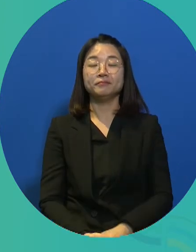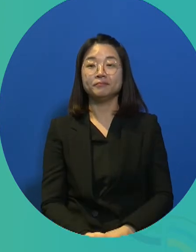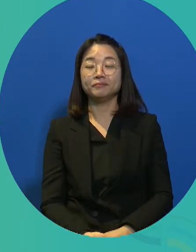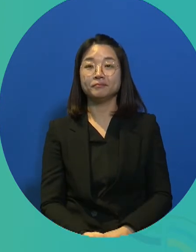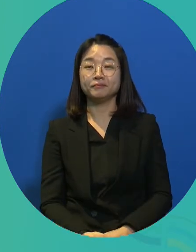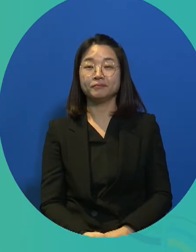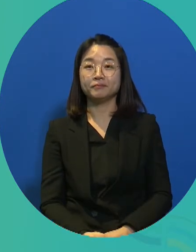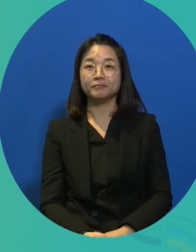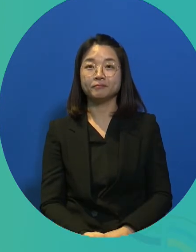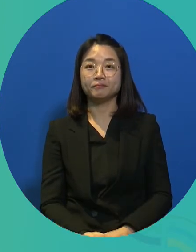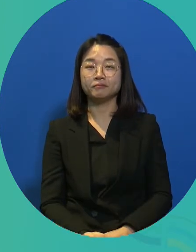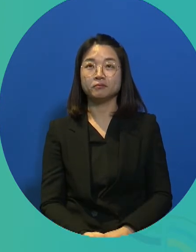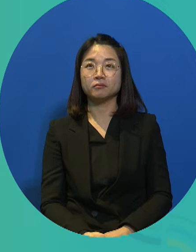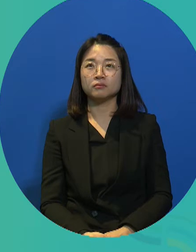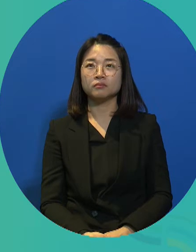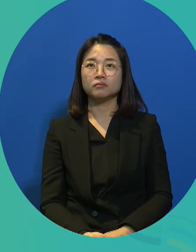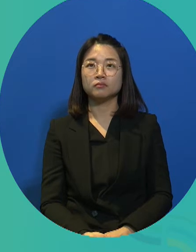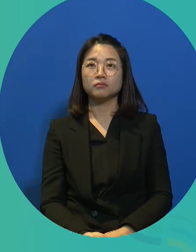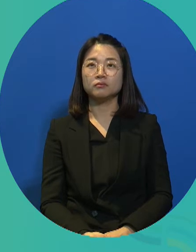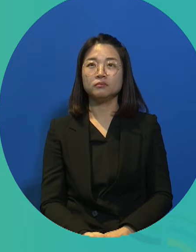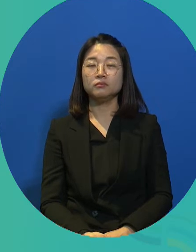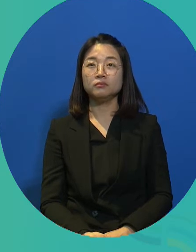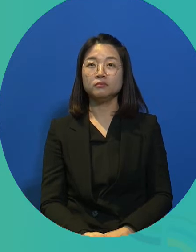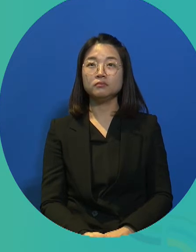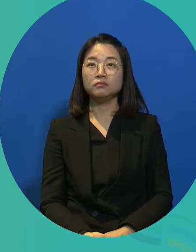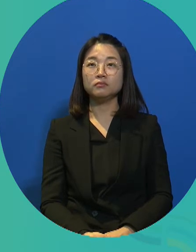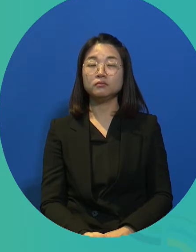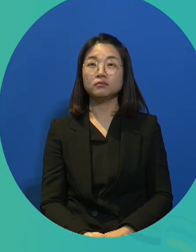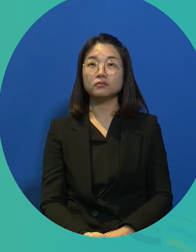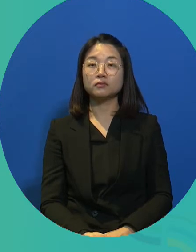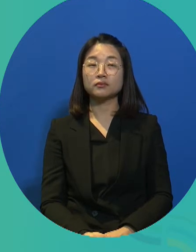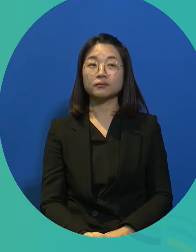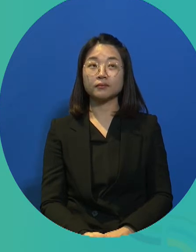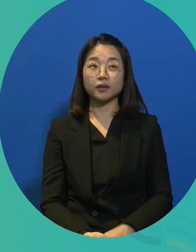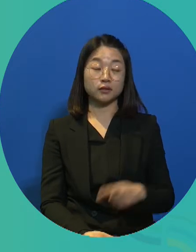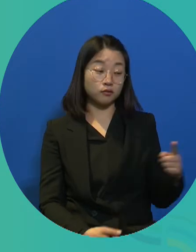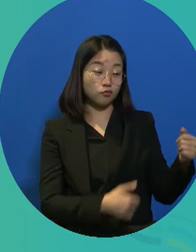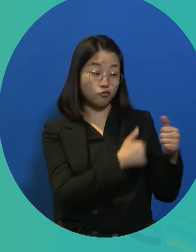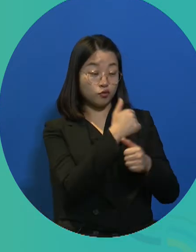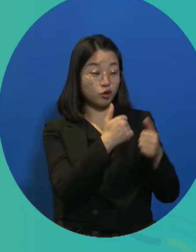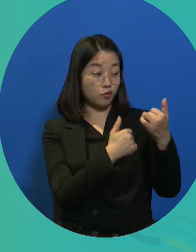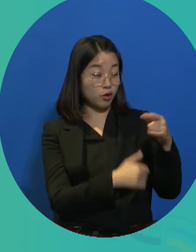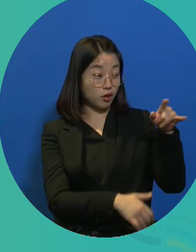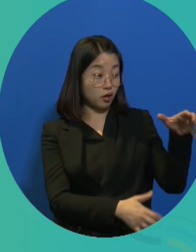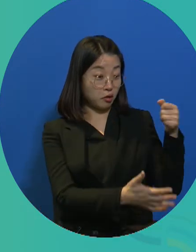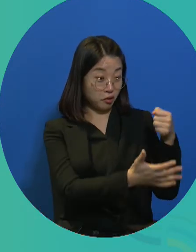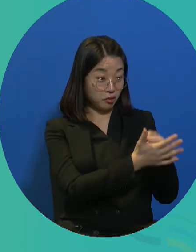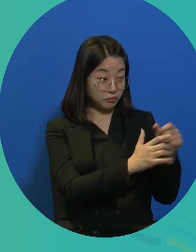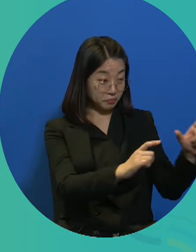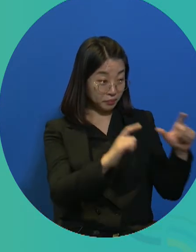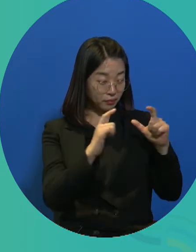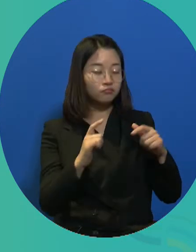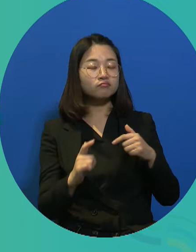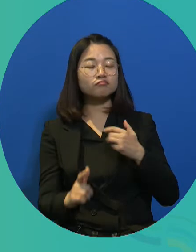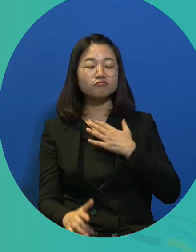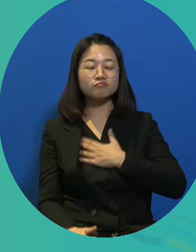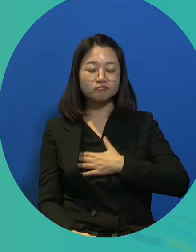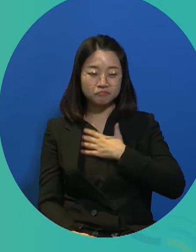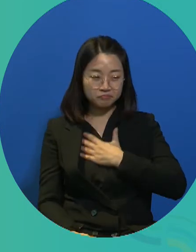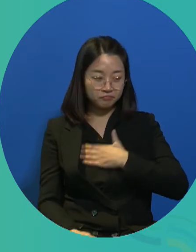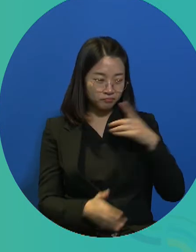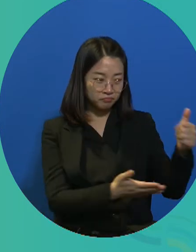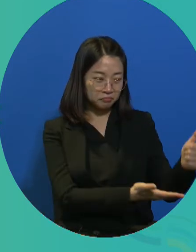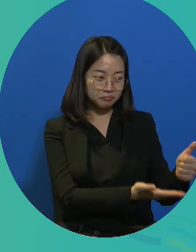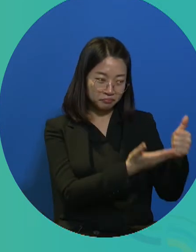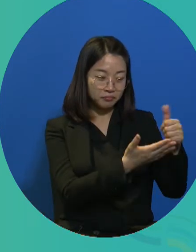이후에는 보다 더 자세히 위원회의 결정에 대해서 살펴보고 존중을 하게 될 필요가 있다